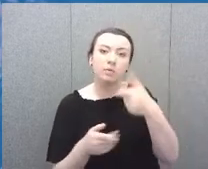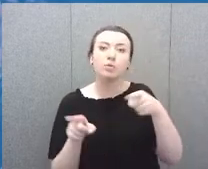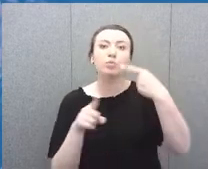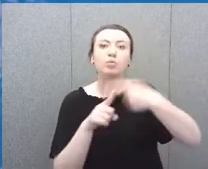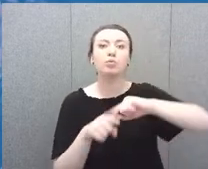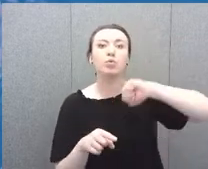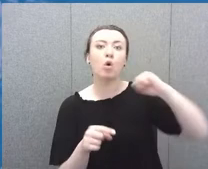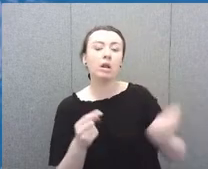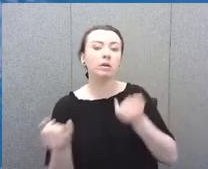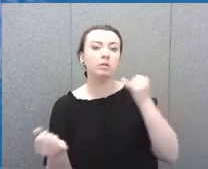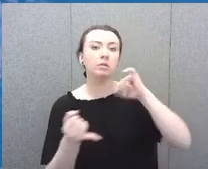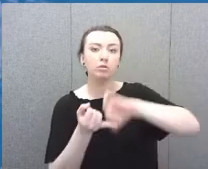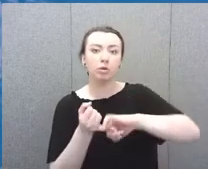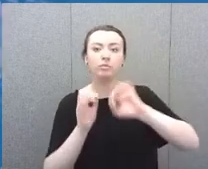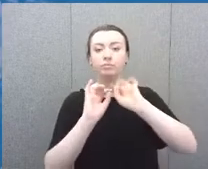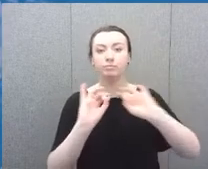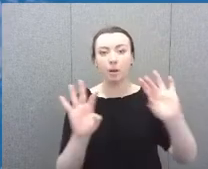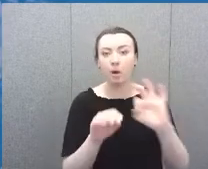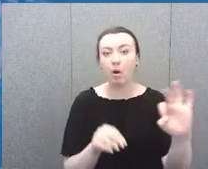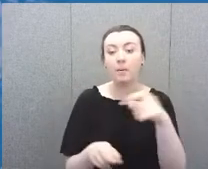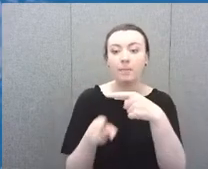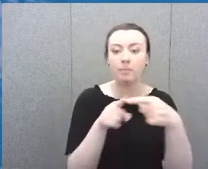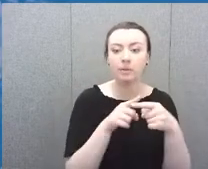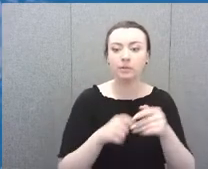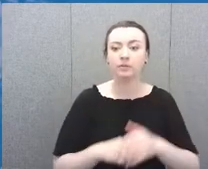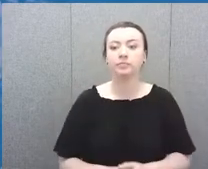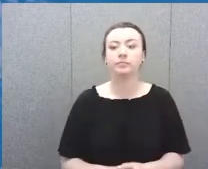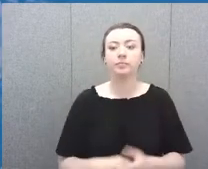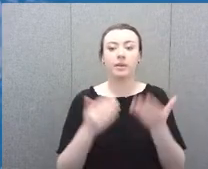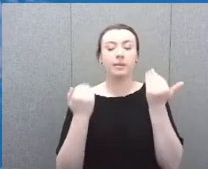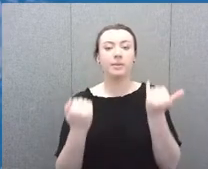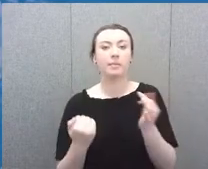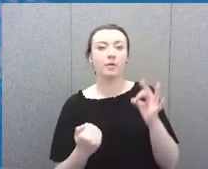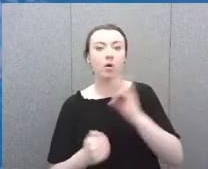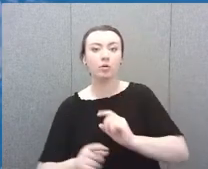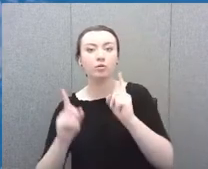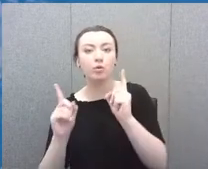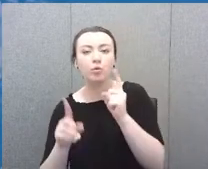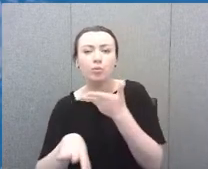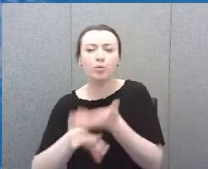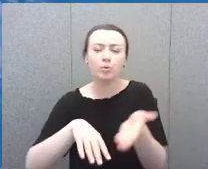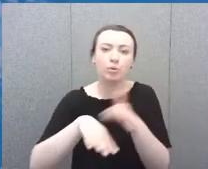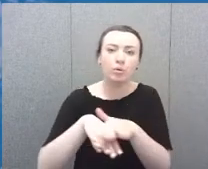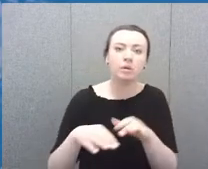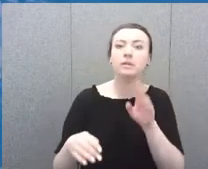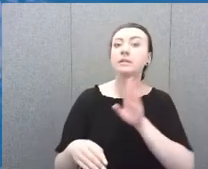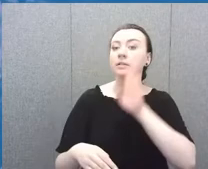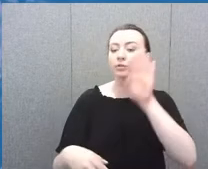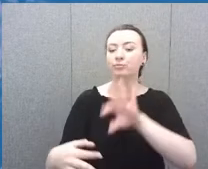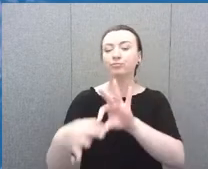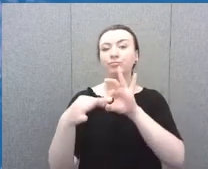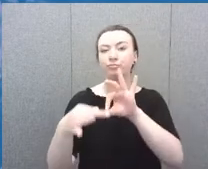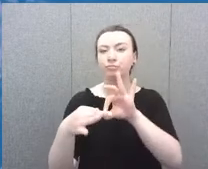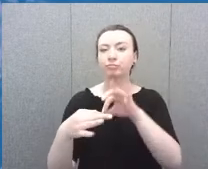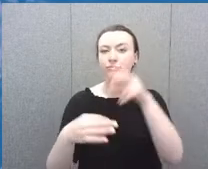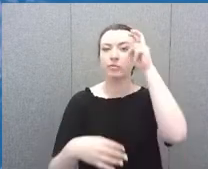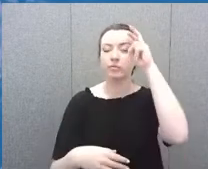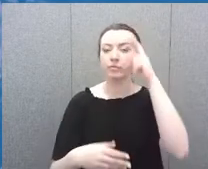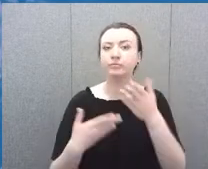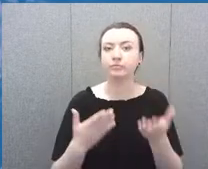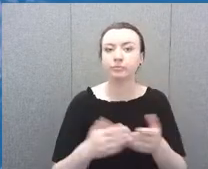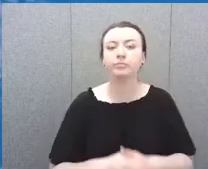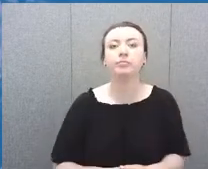знакомых. Сегодня, когда мы говорим про вызовы безопасности в странах Восточного партнерства, мы говорим